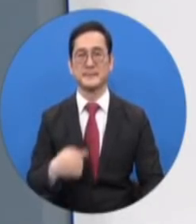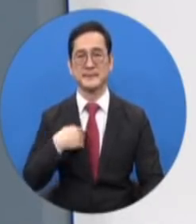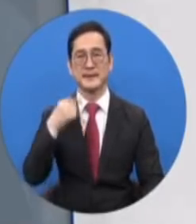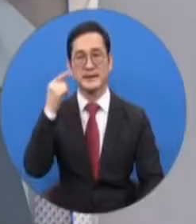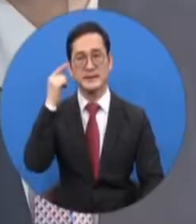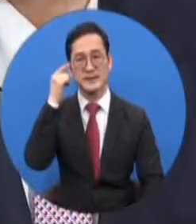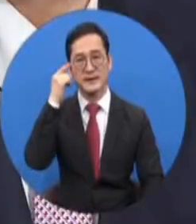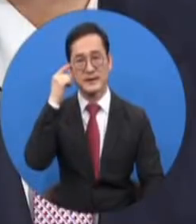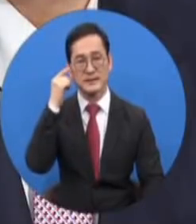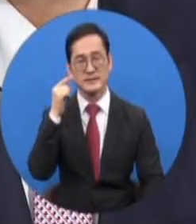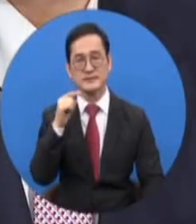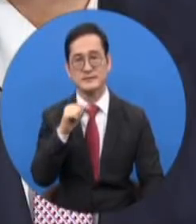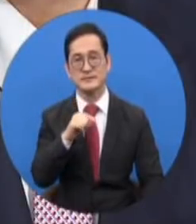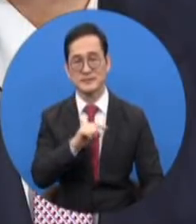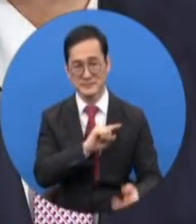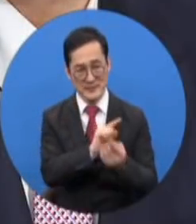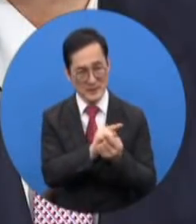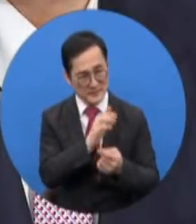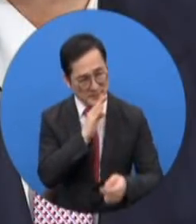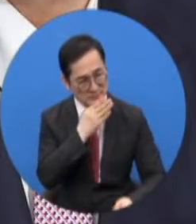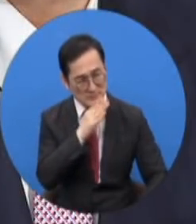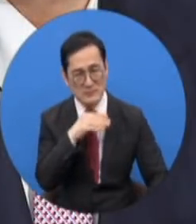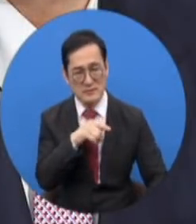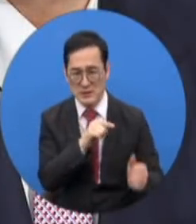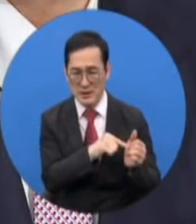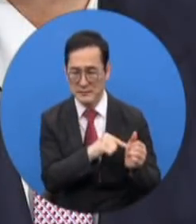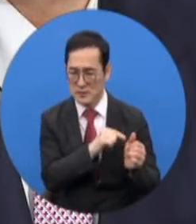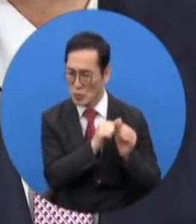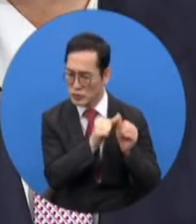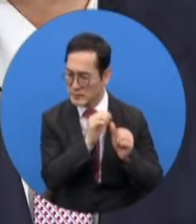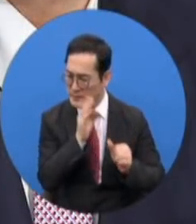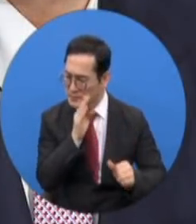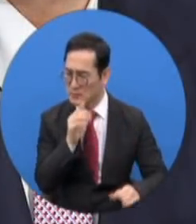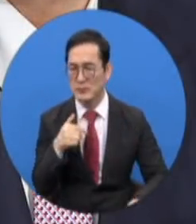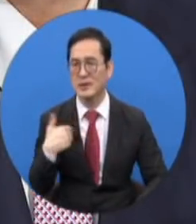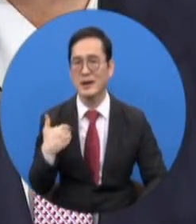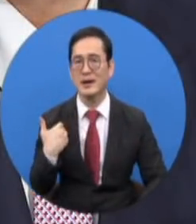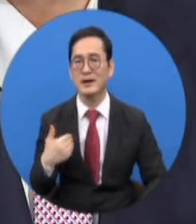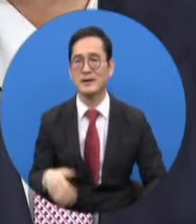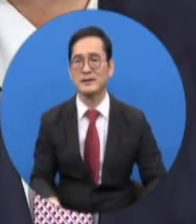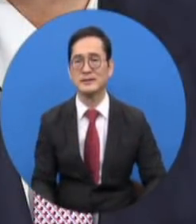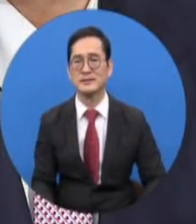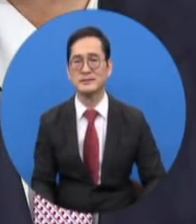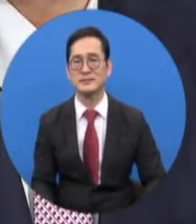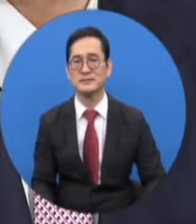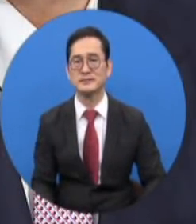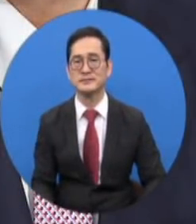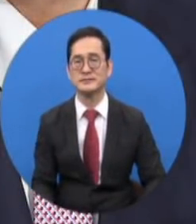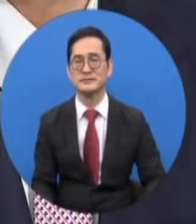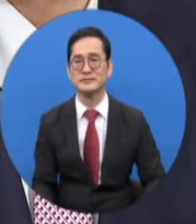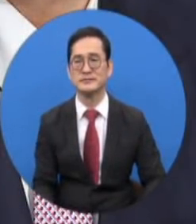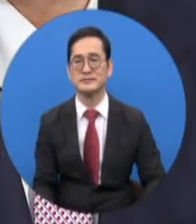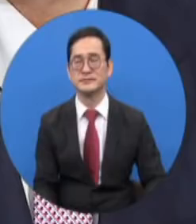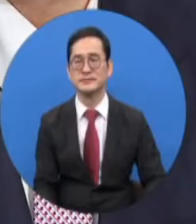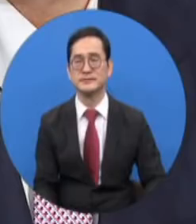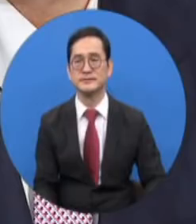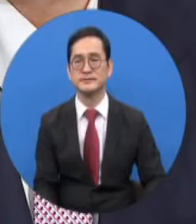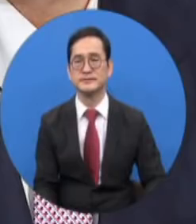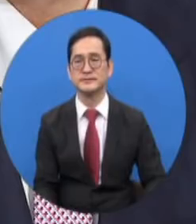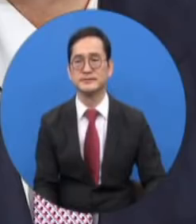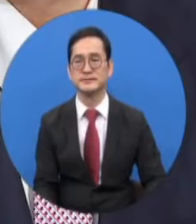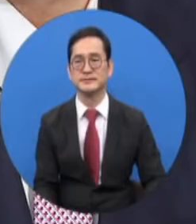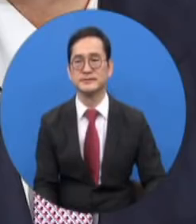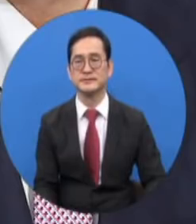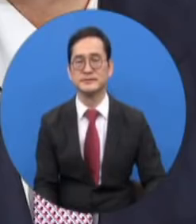사실관계 확인은 못했습니다만 예. 제가 만약에 당선인께서 여쭙는다면 당연히 찾아뵌거나 아니면